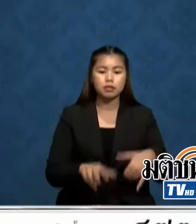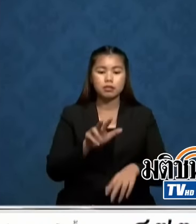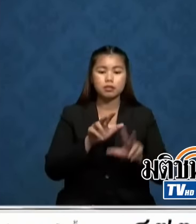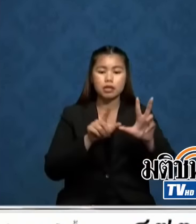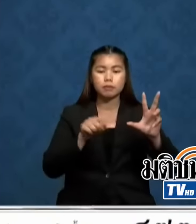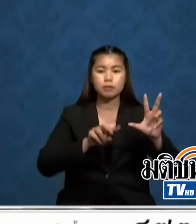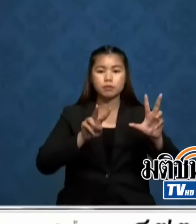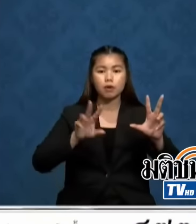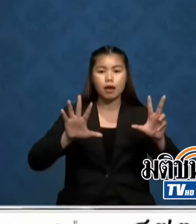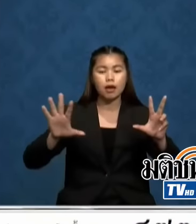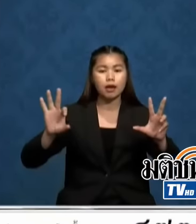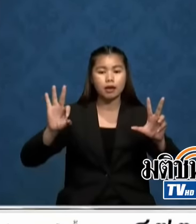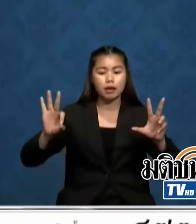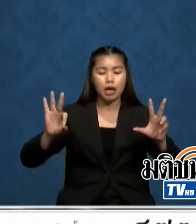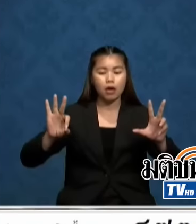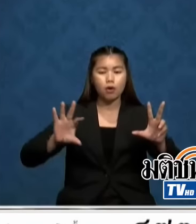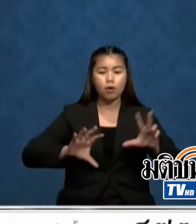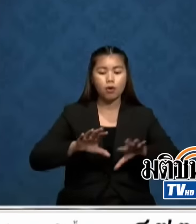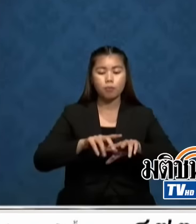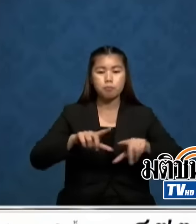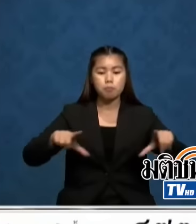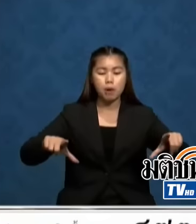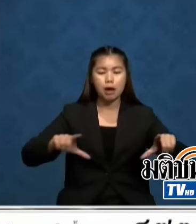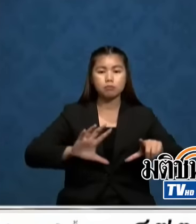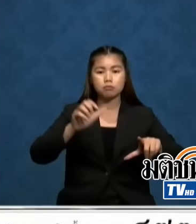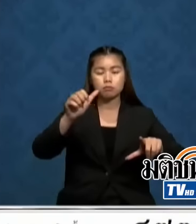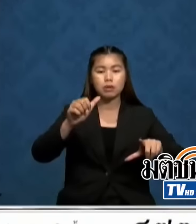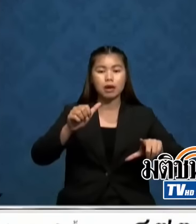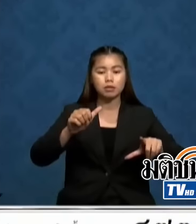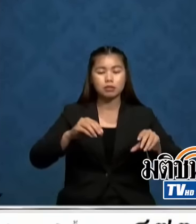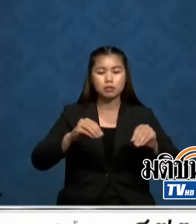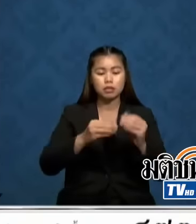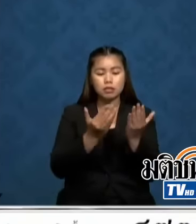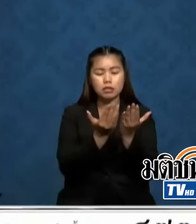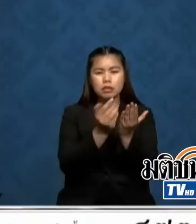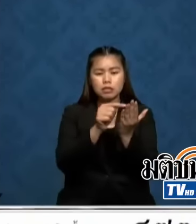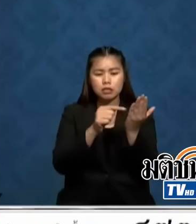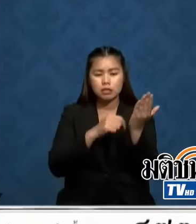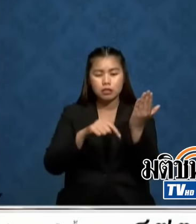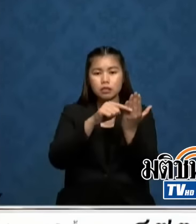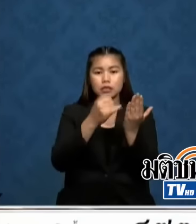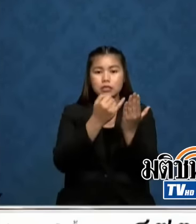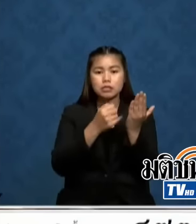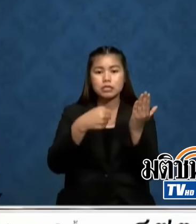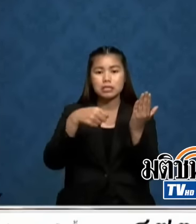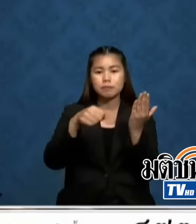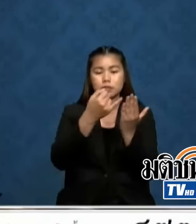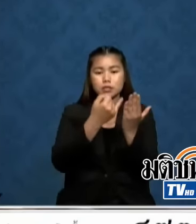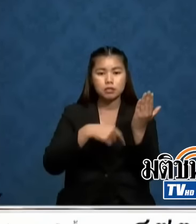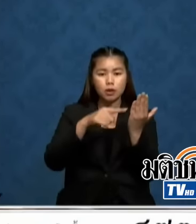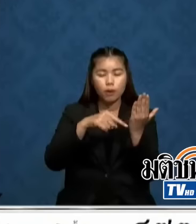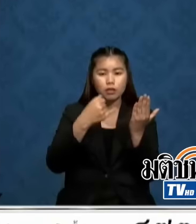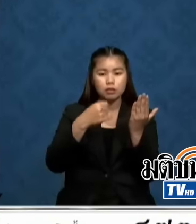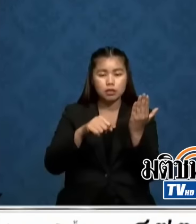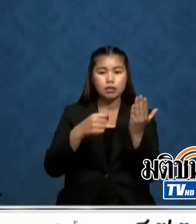3/2559ยกเว้นผังเมืองในเขตพื้นที่เขตเศรษฐกิจพิเศษชายแดน 10จังหวัด4/2559ยก